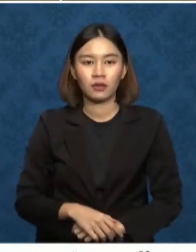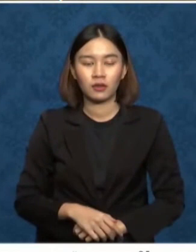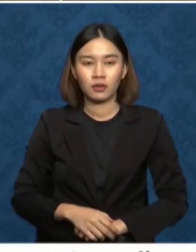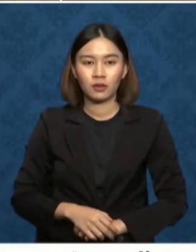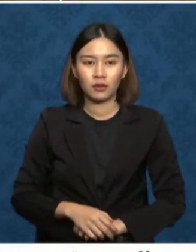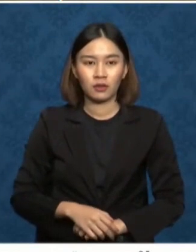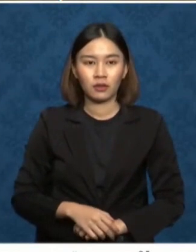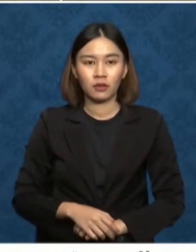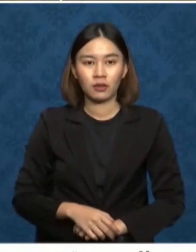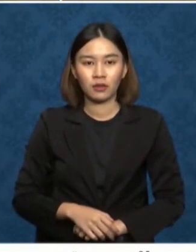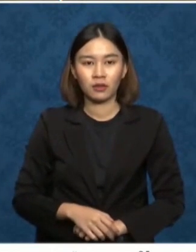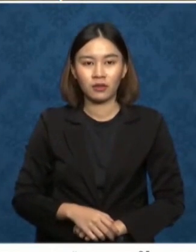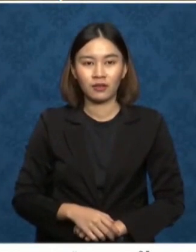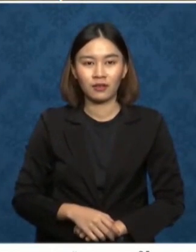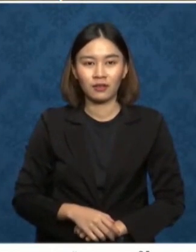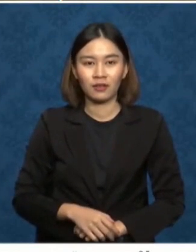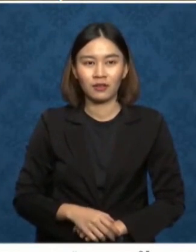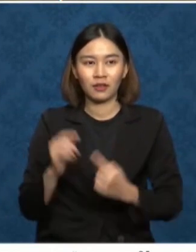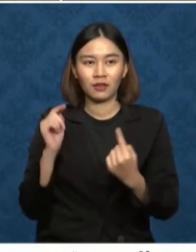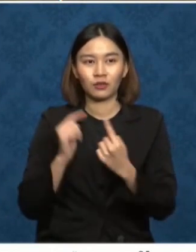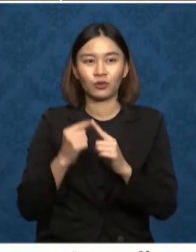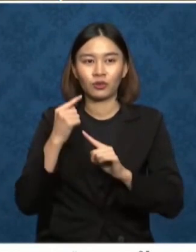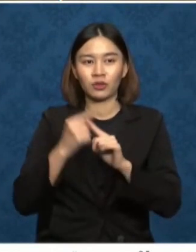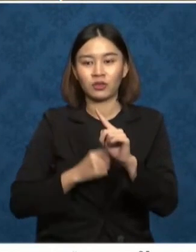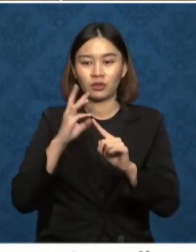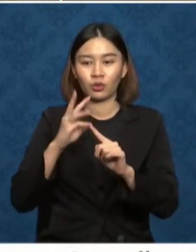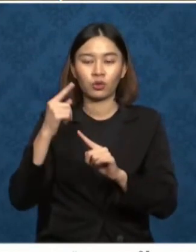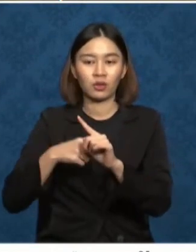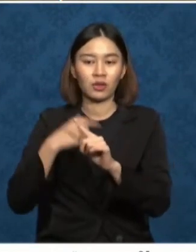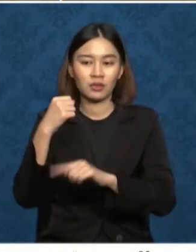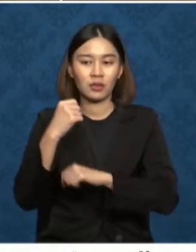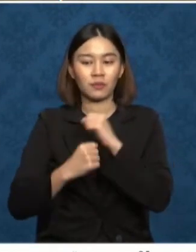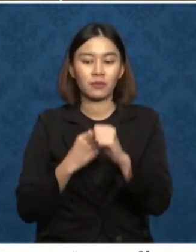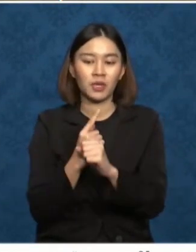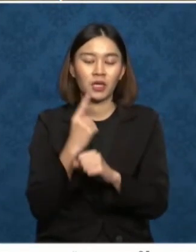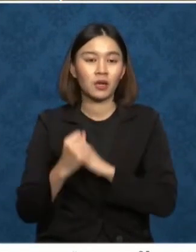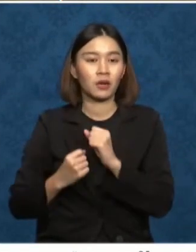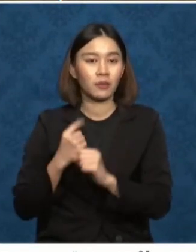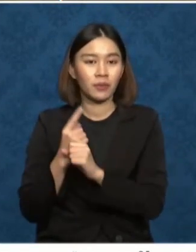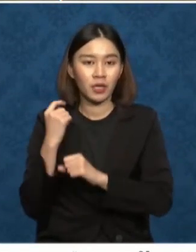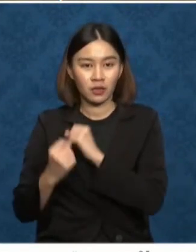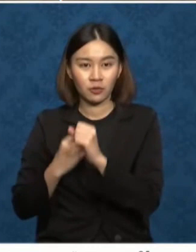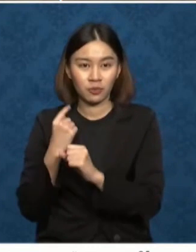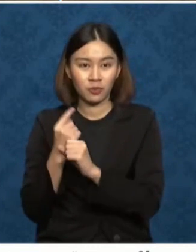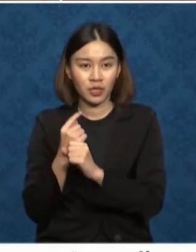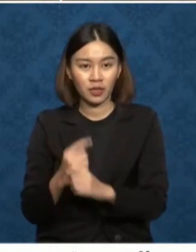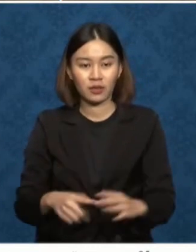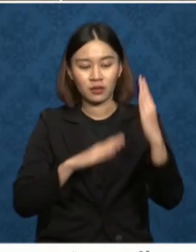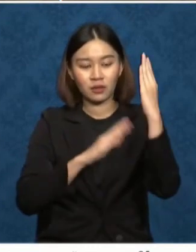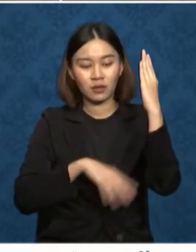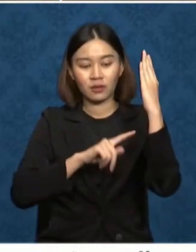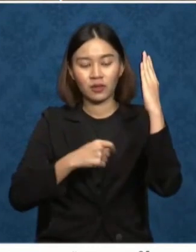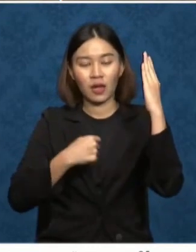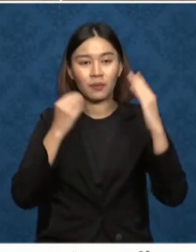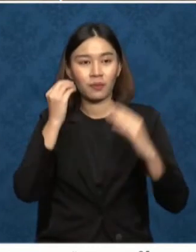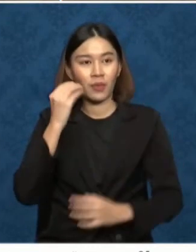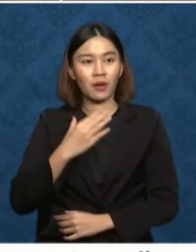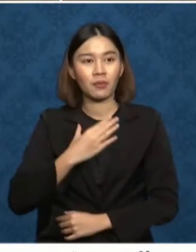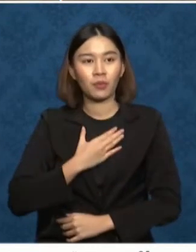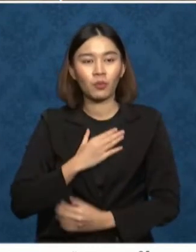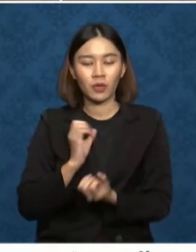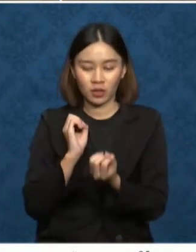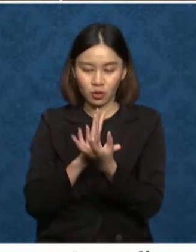ซึ่งมักจะเกิดขึ้นในช่วงเดือนมิถุนายนและตุลาคมทุกปีส่วนตรังที่บ้านของกระผมเป็นหางเลข